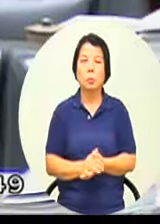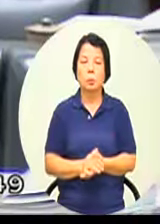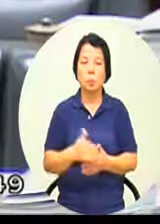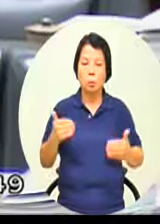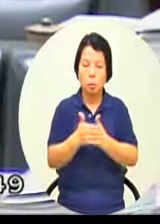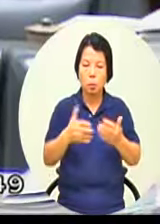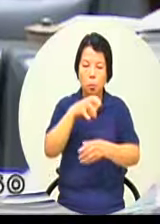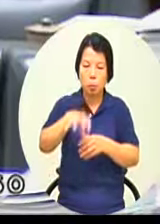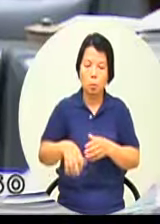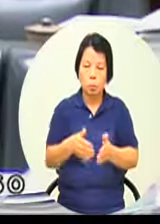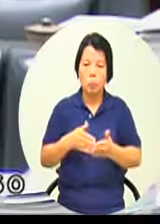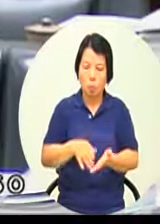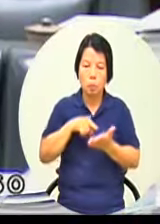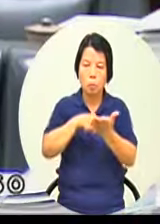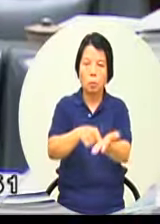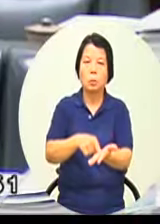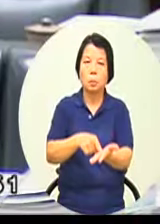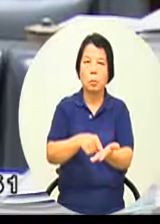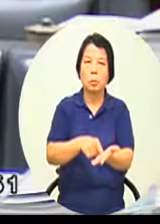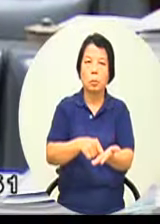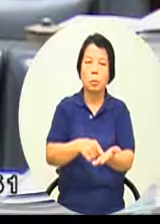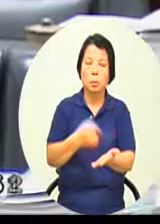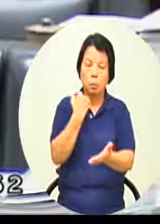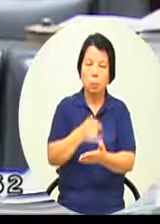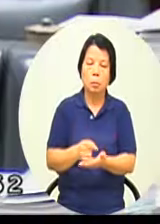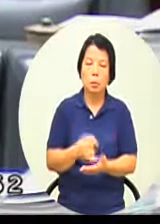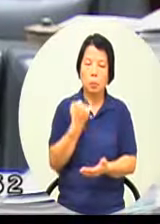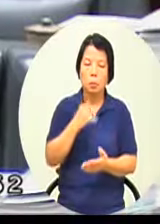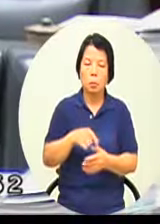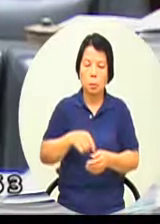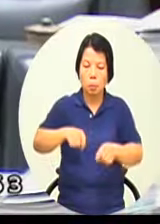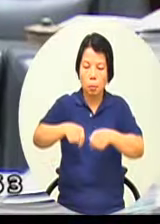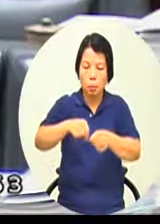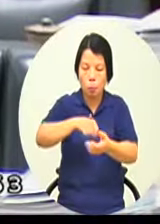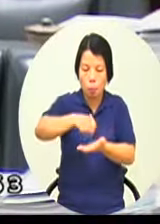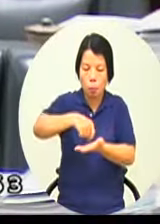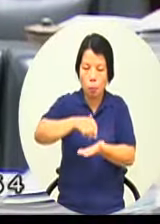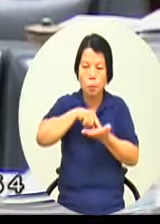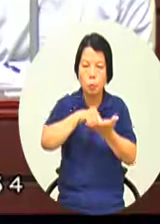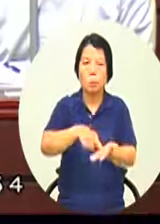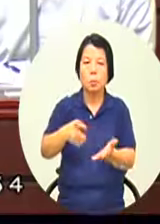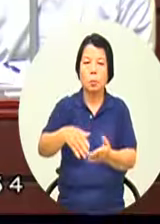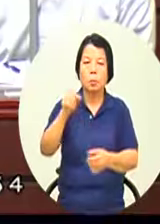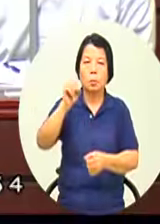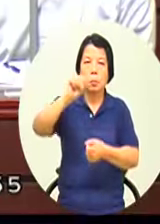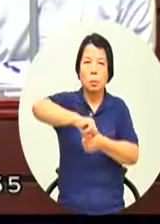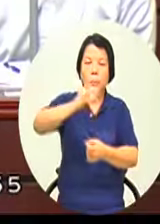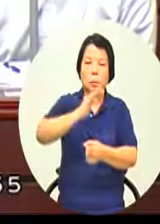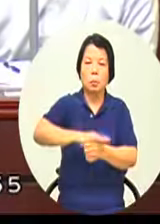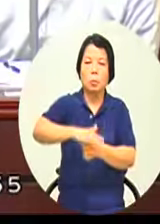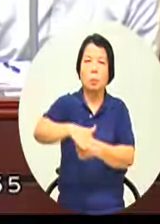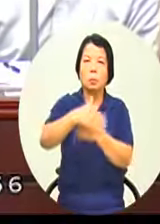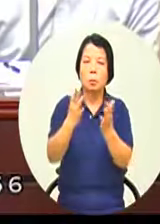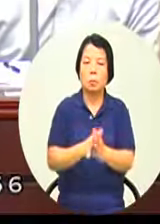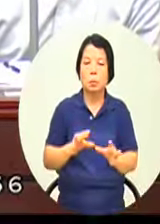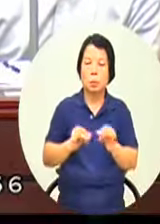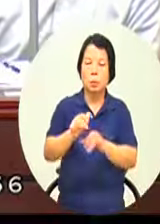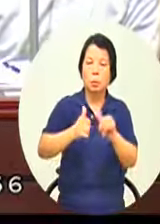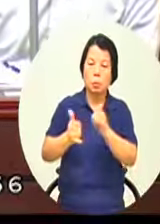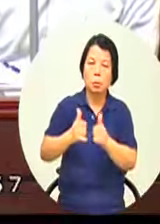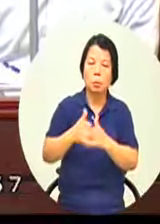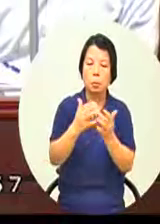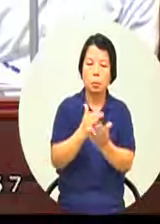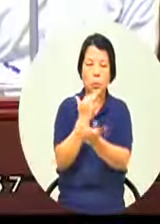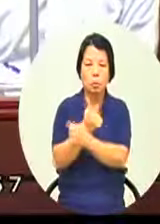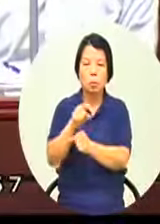们要提出计划来提出嘛，是不是这个意思？ 就是部分这种加盖的话，有它的地方上的需求，像